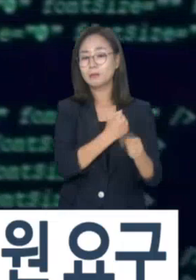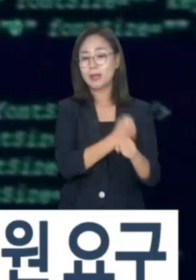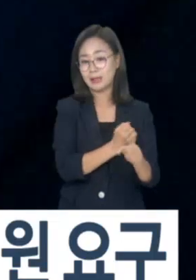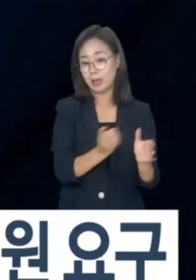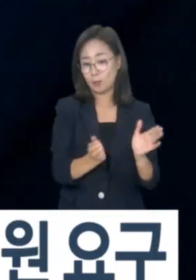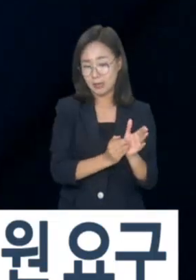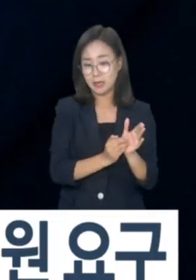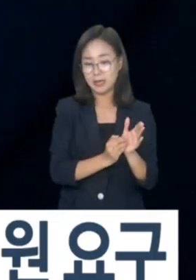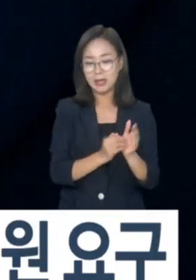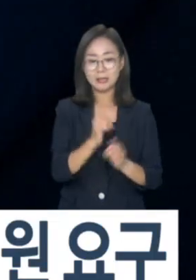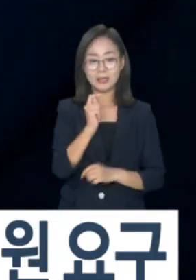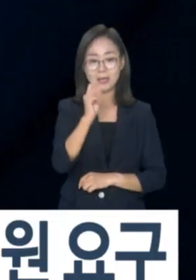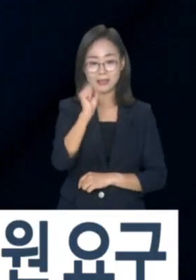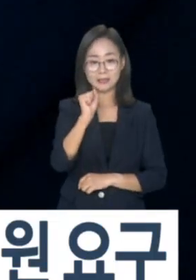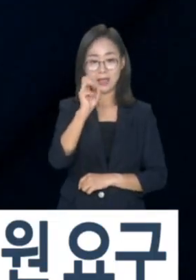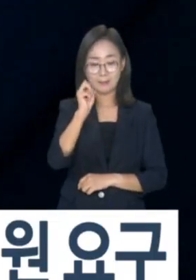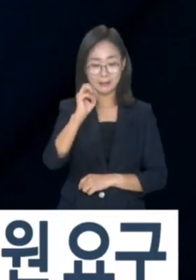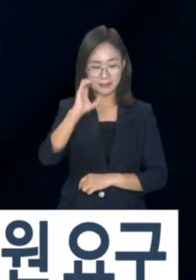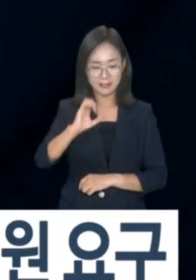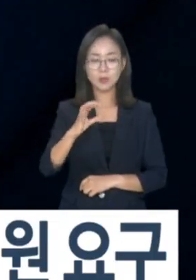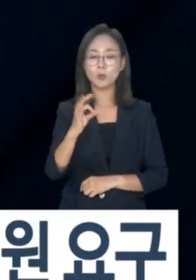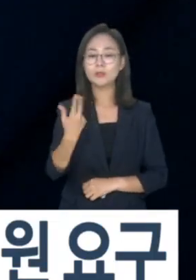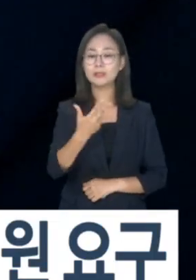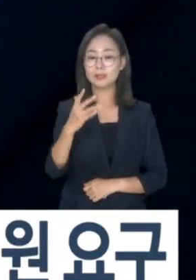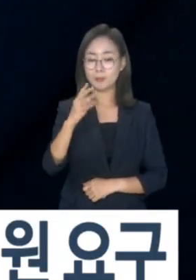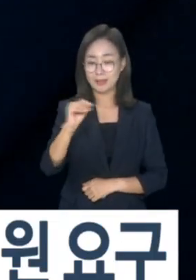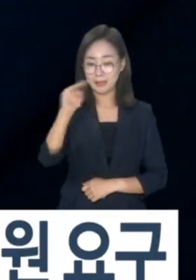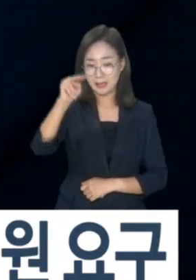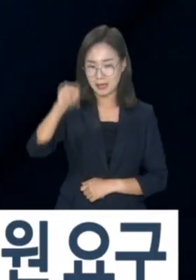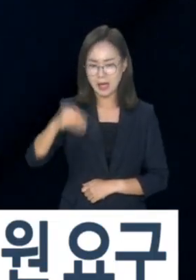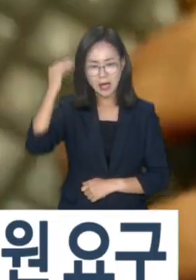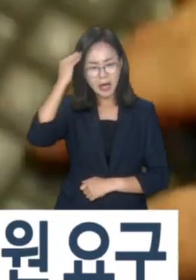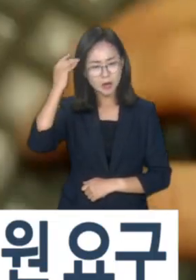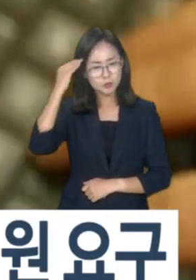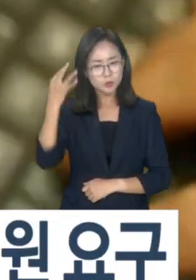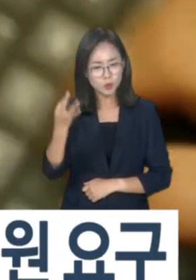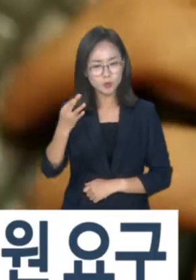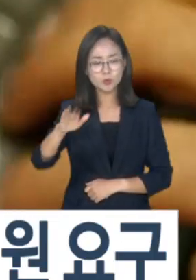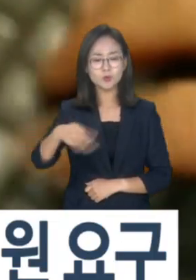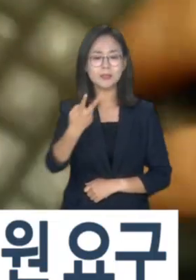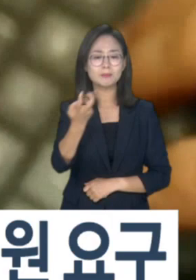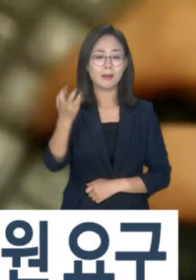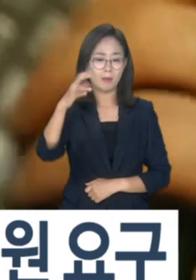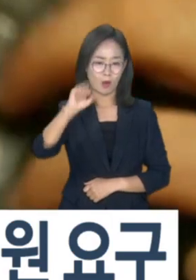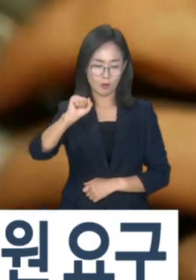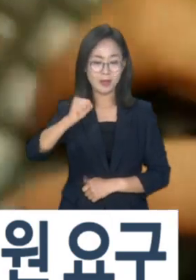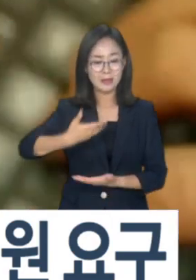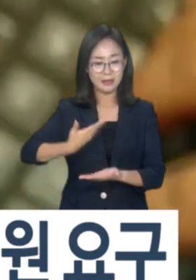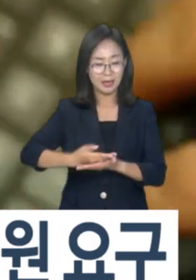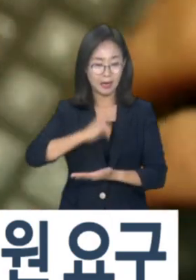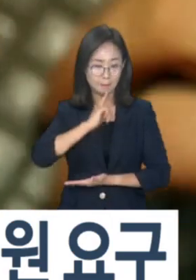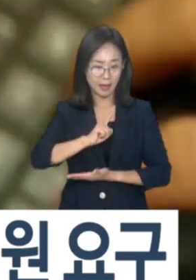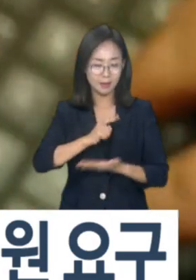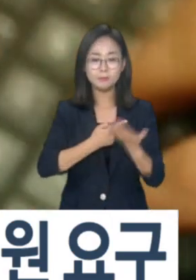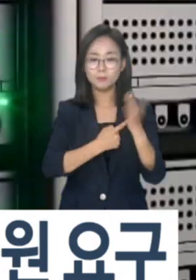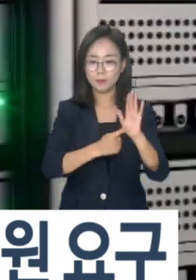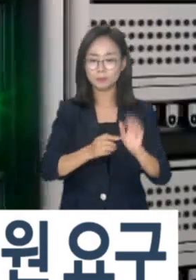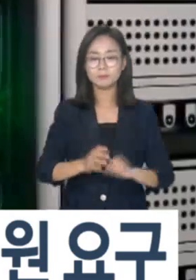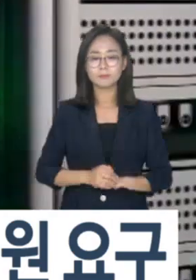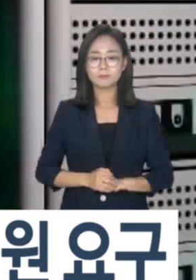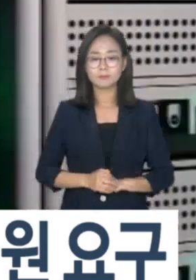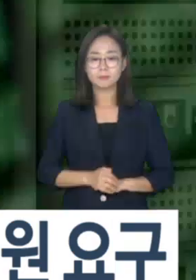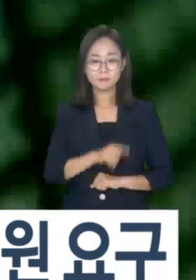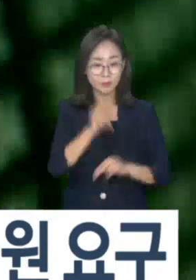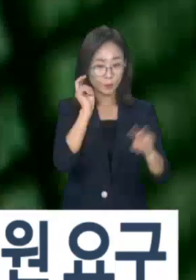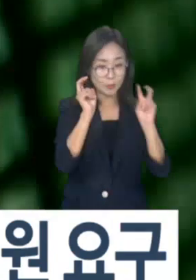주장하며 tsmc의 7천만 달러 우리 돈 약 923억원을 요구한 바로 다음날 나왔습니다 하지만